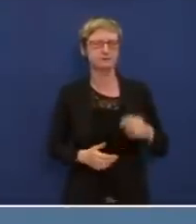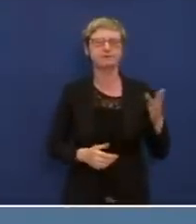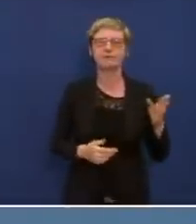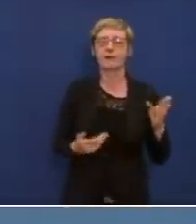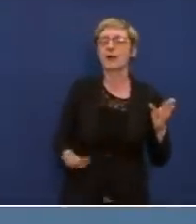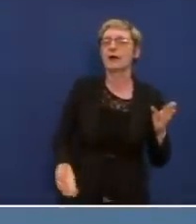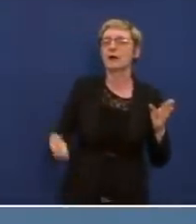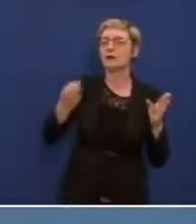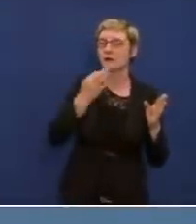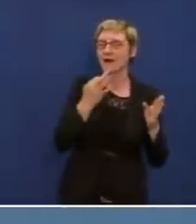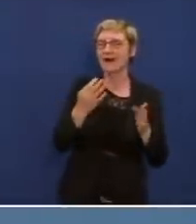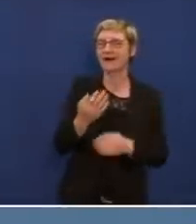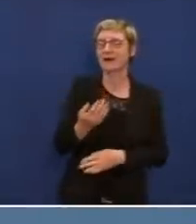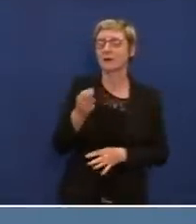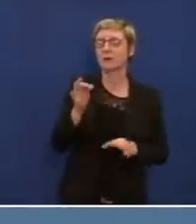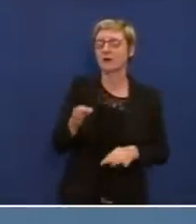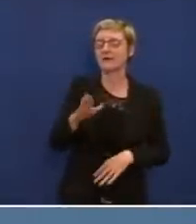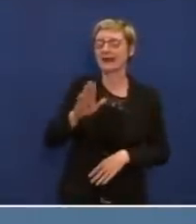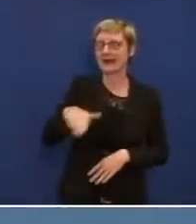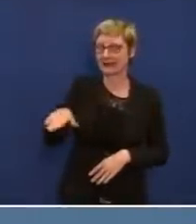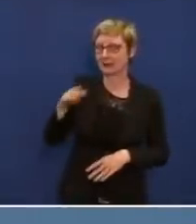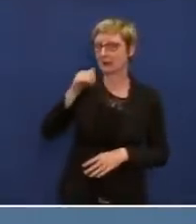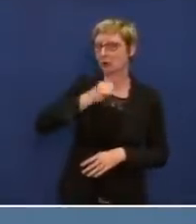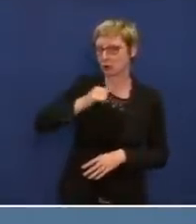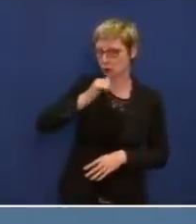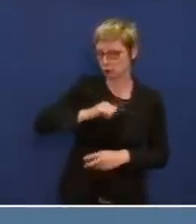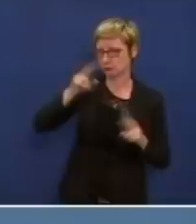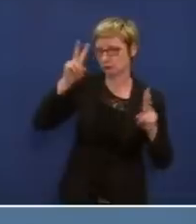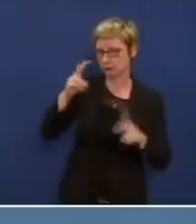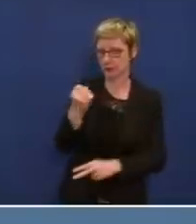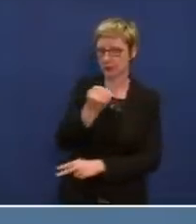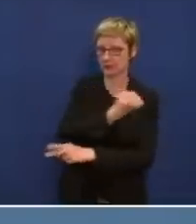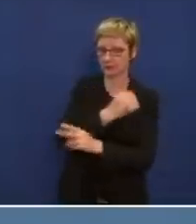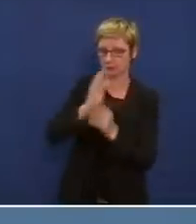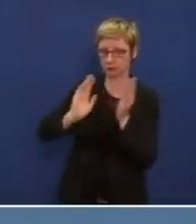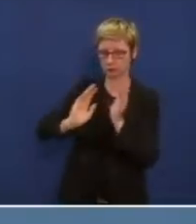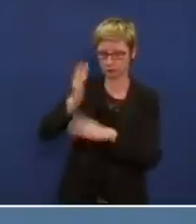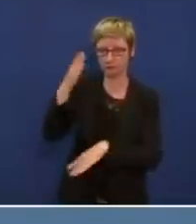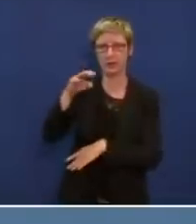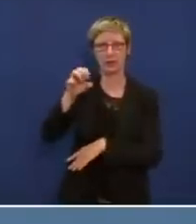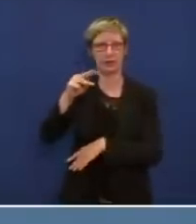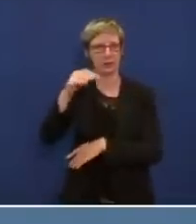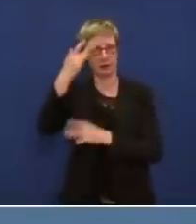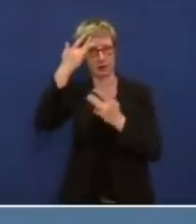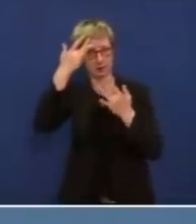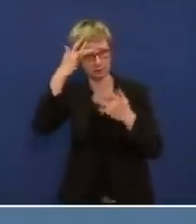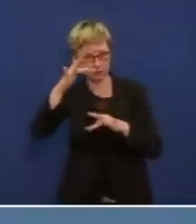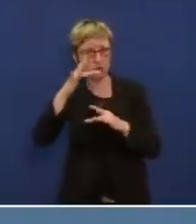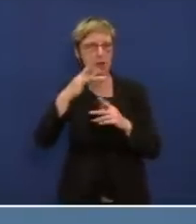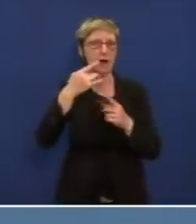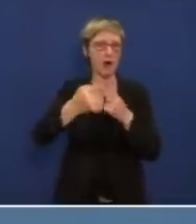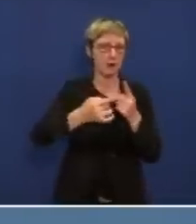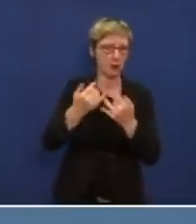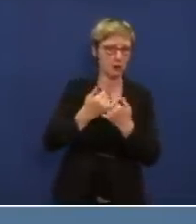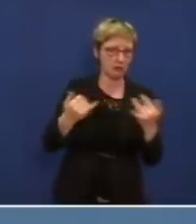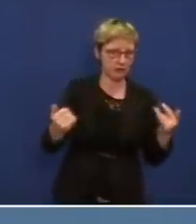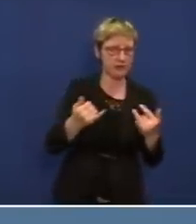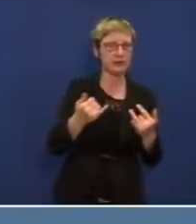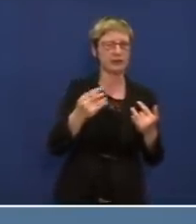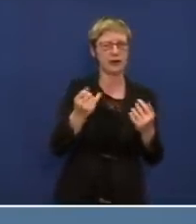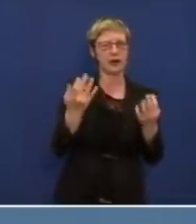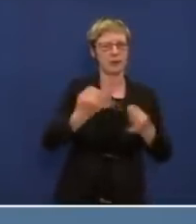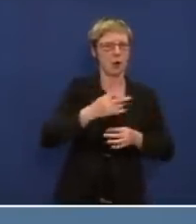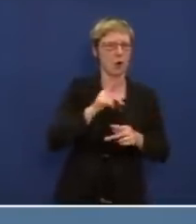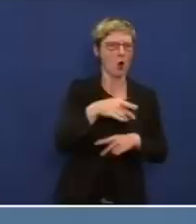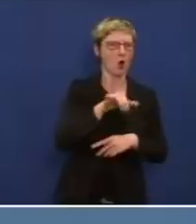Frage, wie solche Impfungen dann, wenn eine Zulassung der EMA vorliegt und auch eine entsprechende Empfehlung seitens der Ständigen